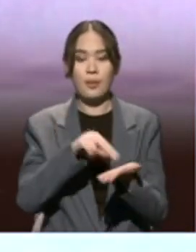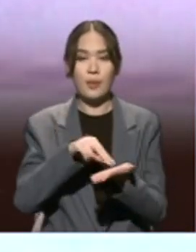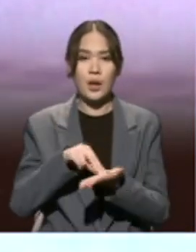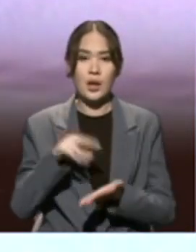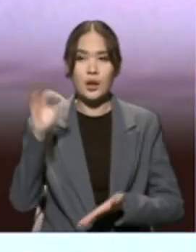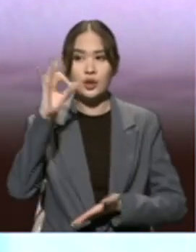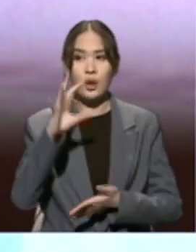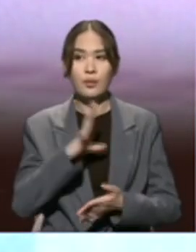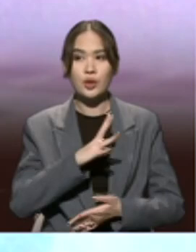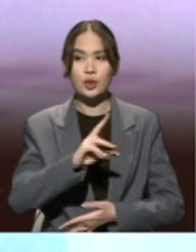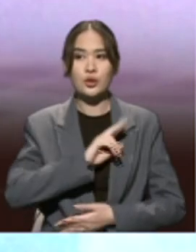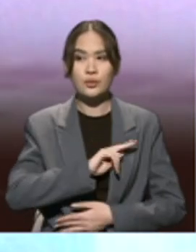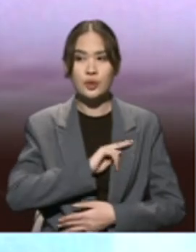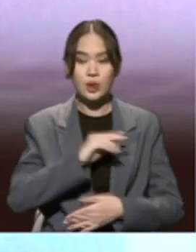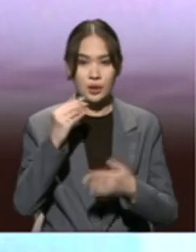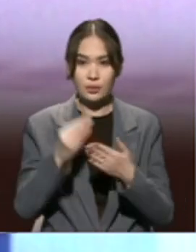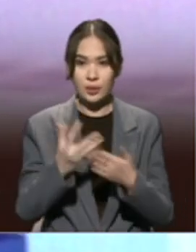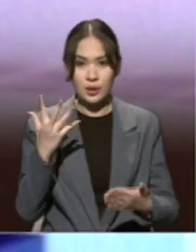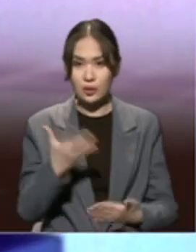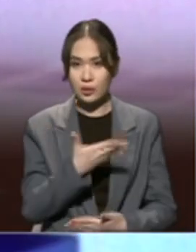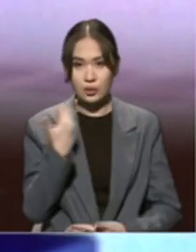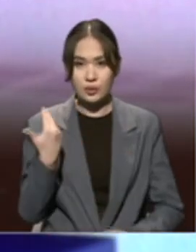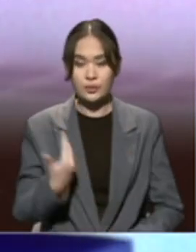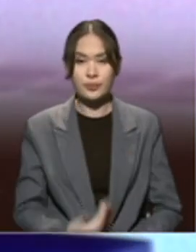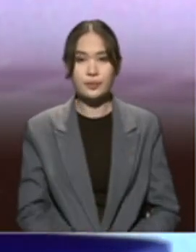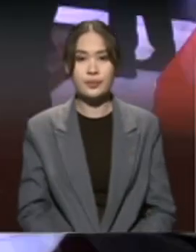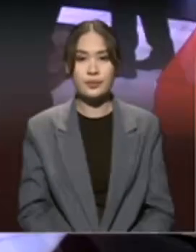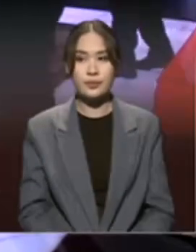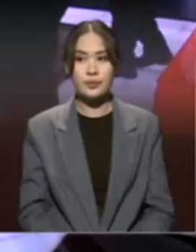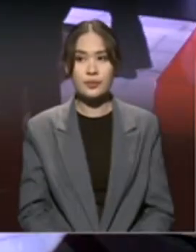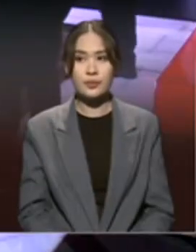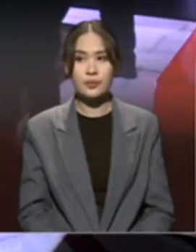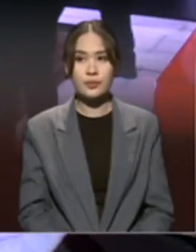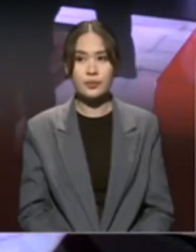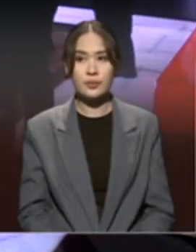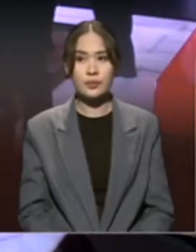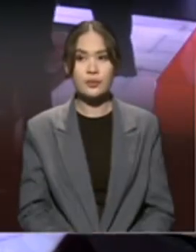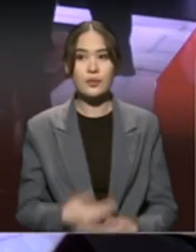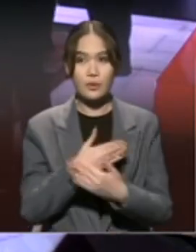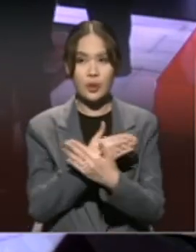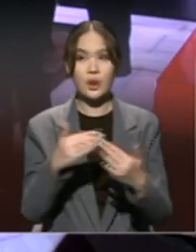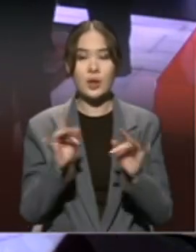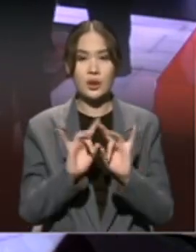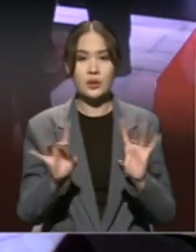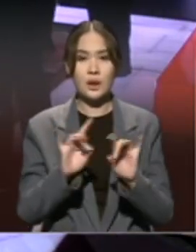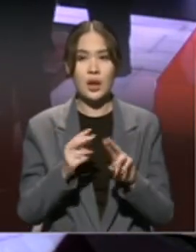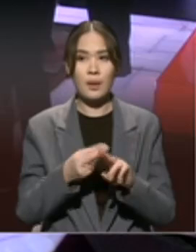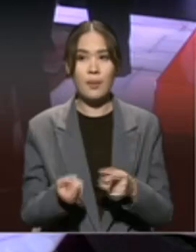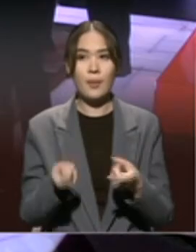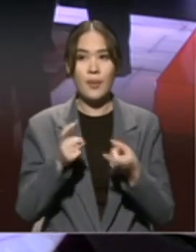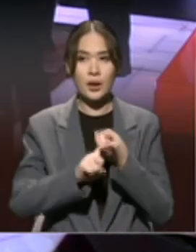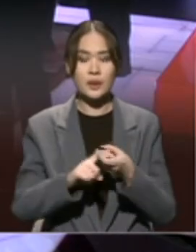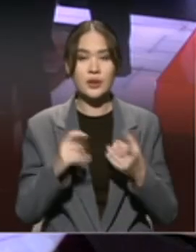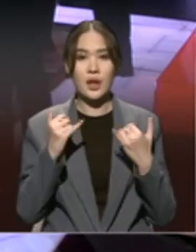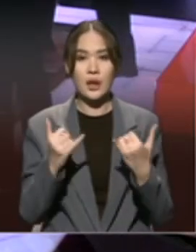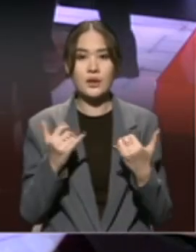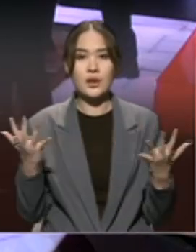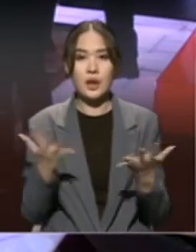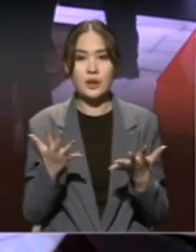құрылыс компаниялары тым қымбаттатып отырған жоқ па? Бұл жерде жаңағы сұраныс байланысты қазір